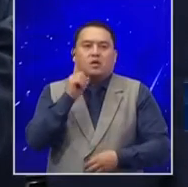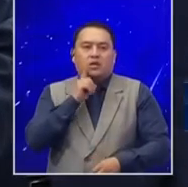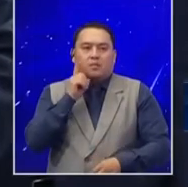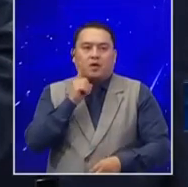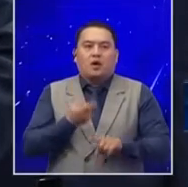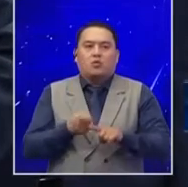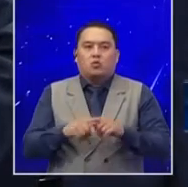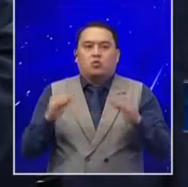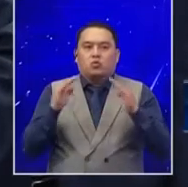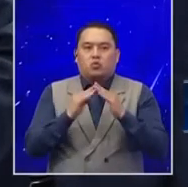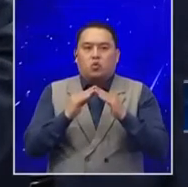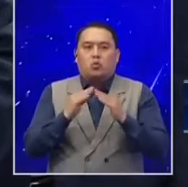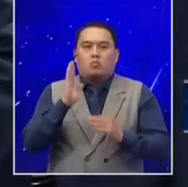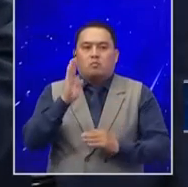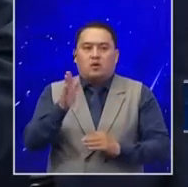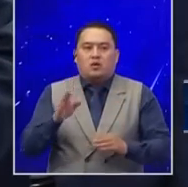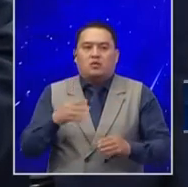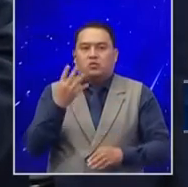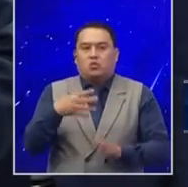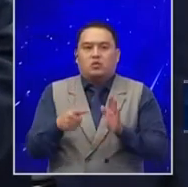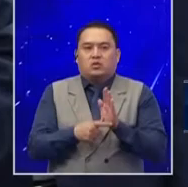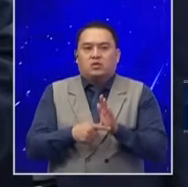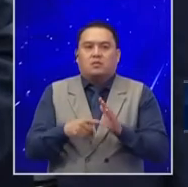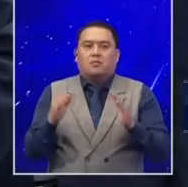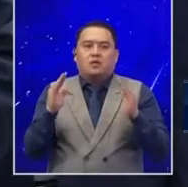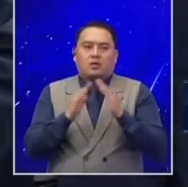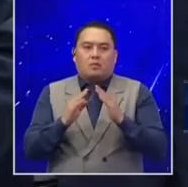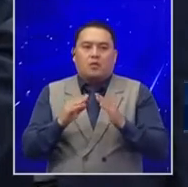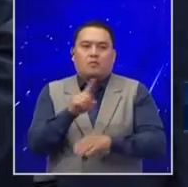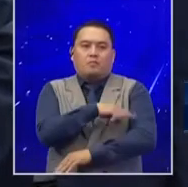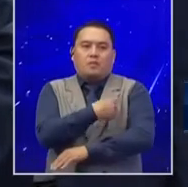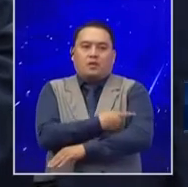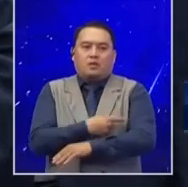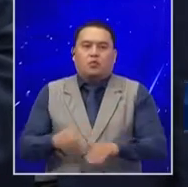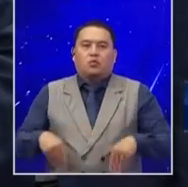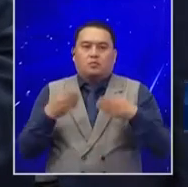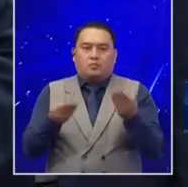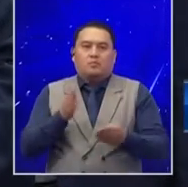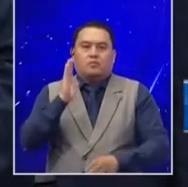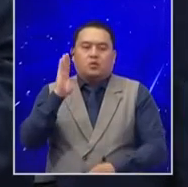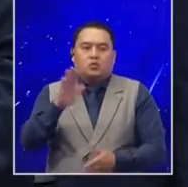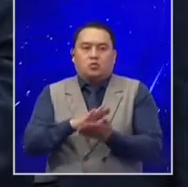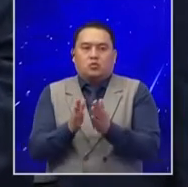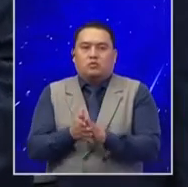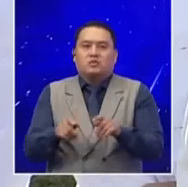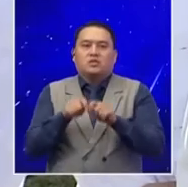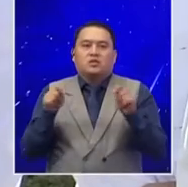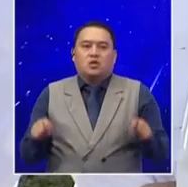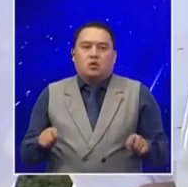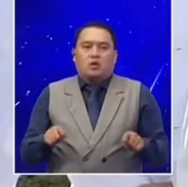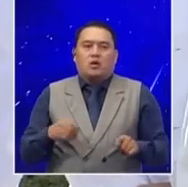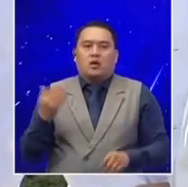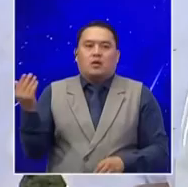в коттеджном городке. Вот там мы 47 коттеджей для медработников, для медиков. Все условия создаем. Они